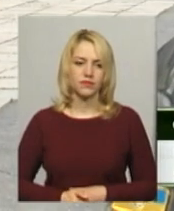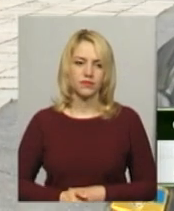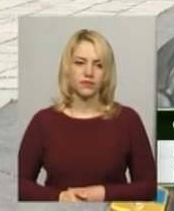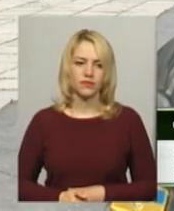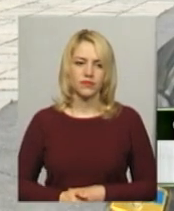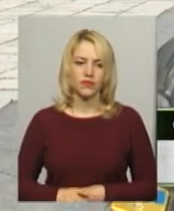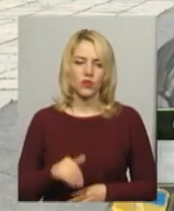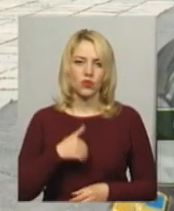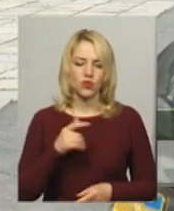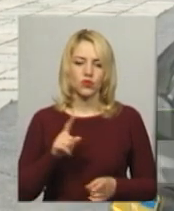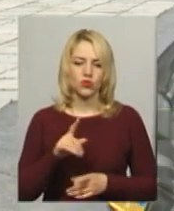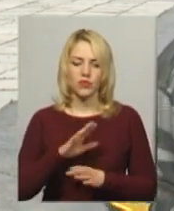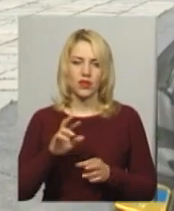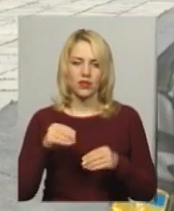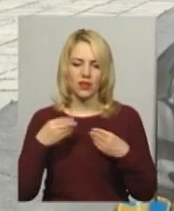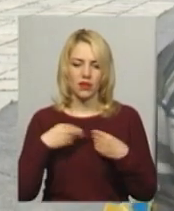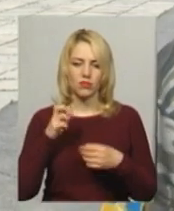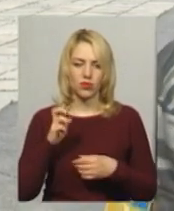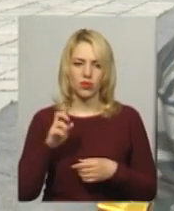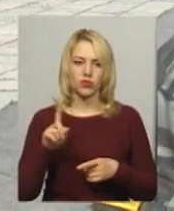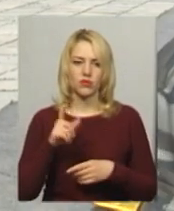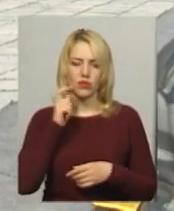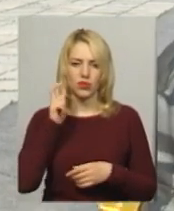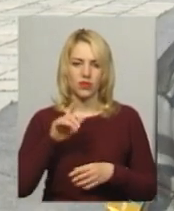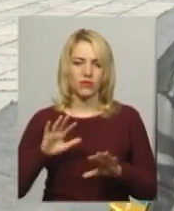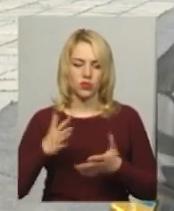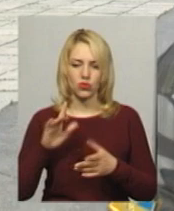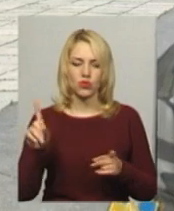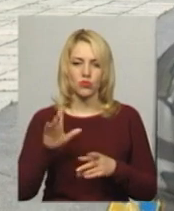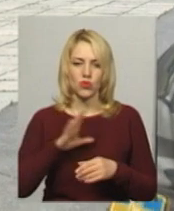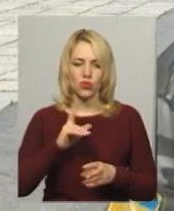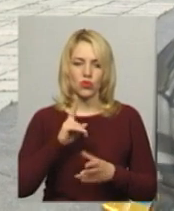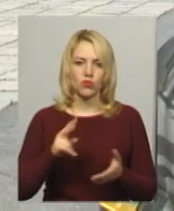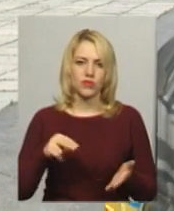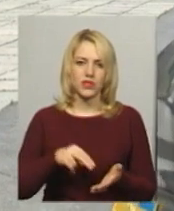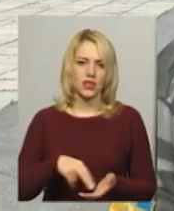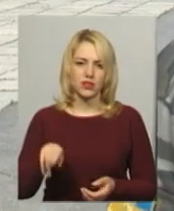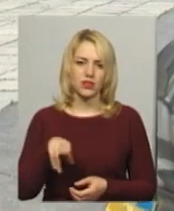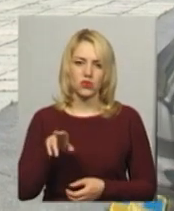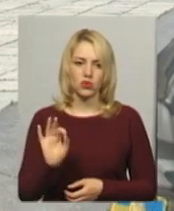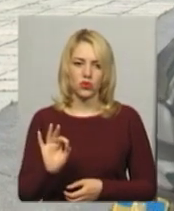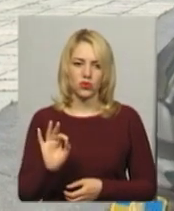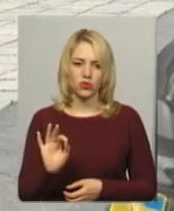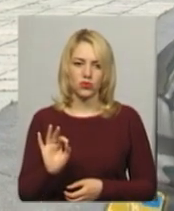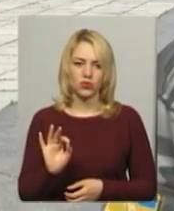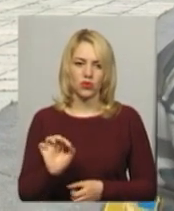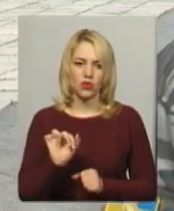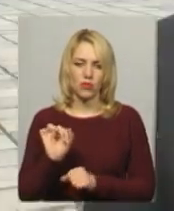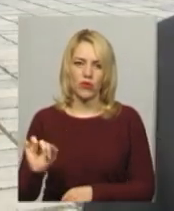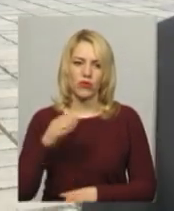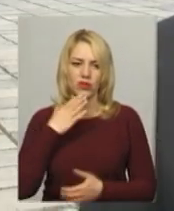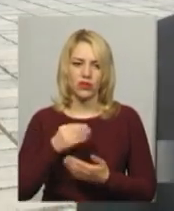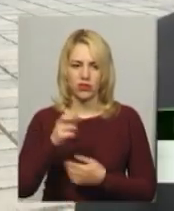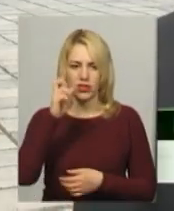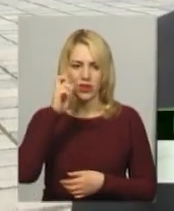Майор ну, хоче, щоб, не дай Бог, би щось на, не дай Бог би на Україну, щоб було кому стати до оборони нашої держави.